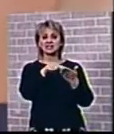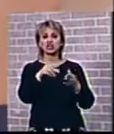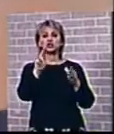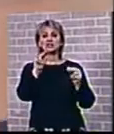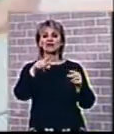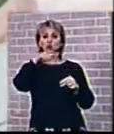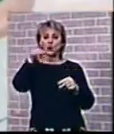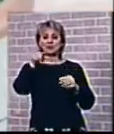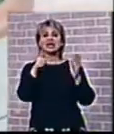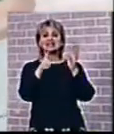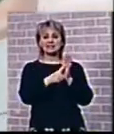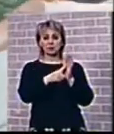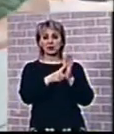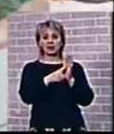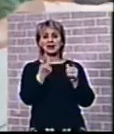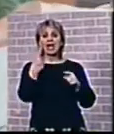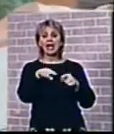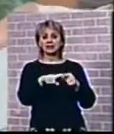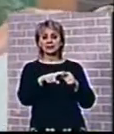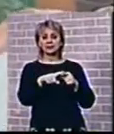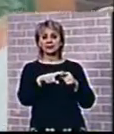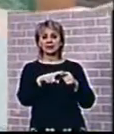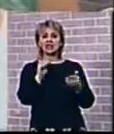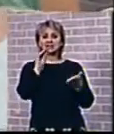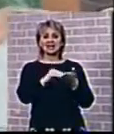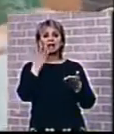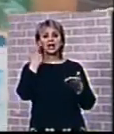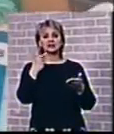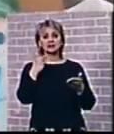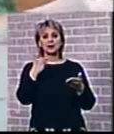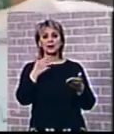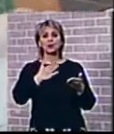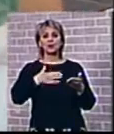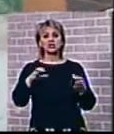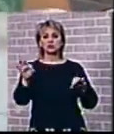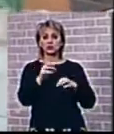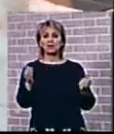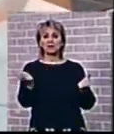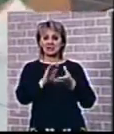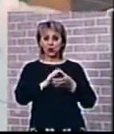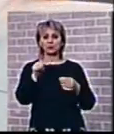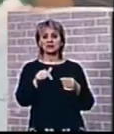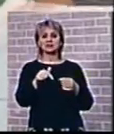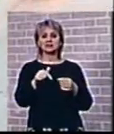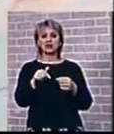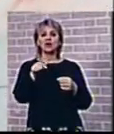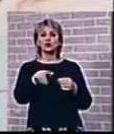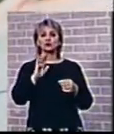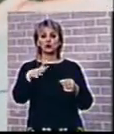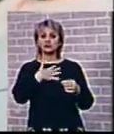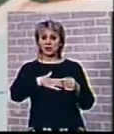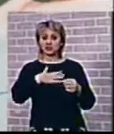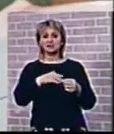счастливый номер. Семерка – это дата, когда мы с мужем познакомились. Он будет